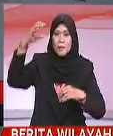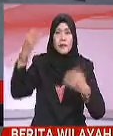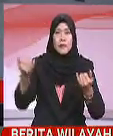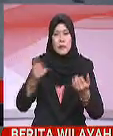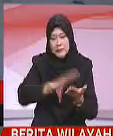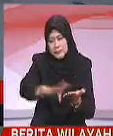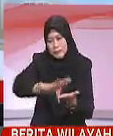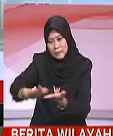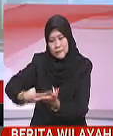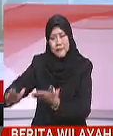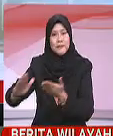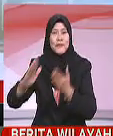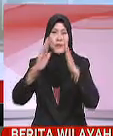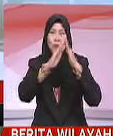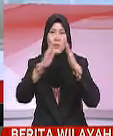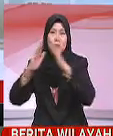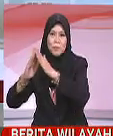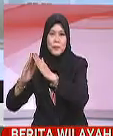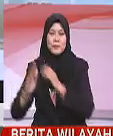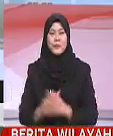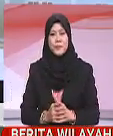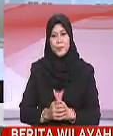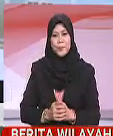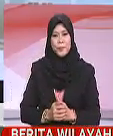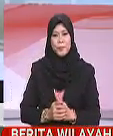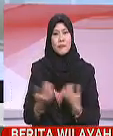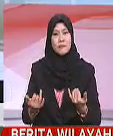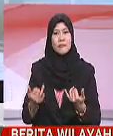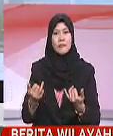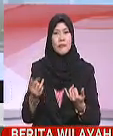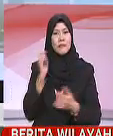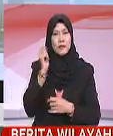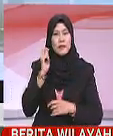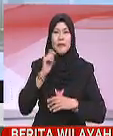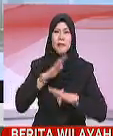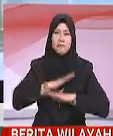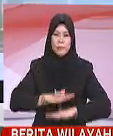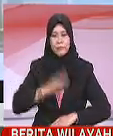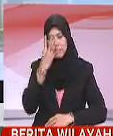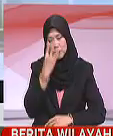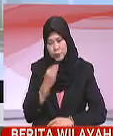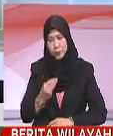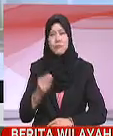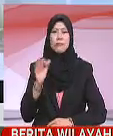membersihkan kediaman masing-masing. Malam tadi ada lega sikit lah. Malam tadi boleh kata jenak tidur lah.